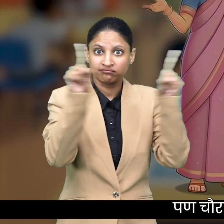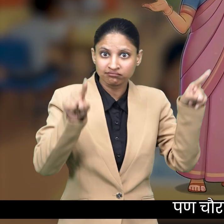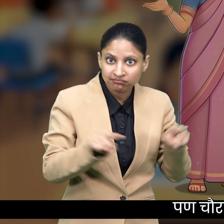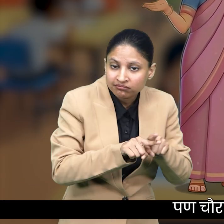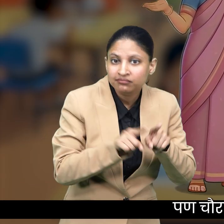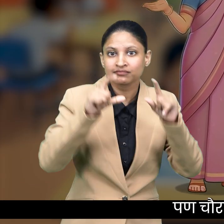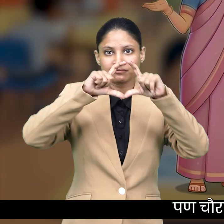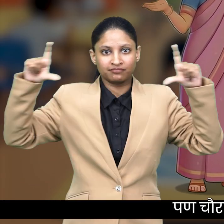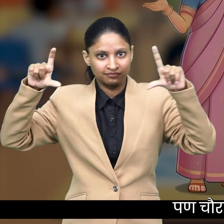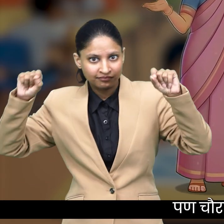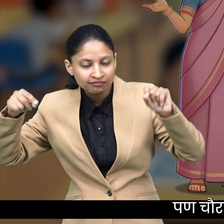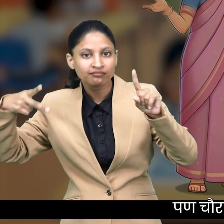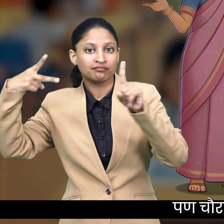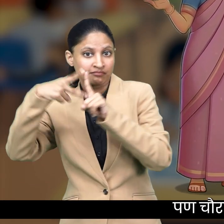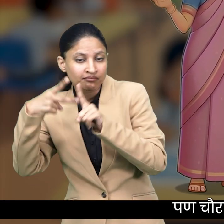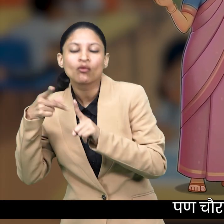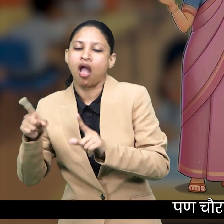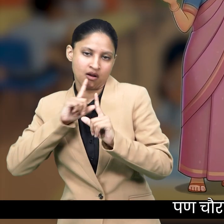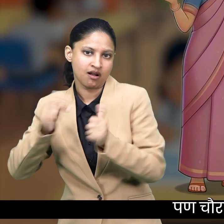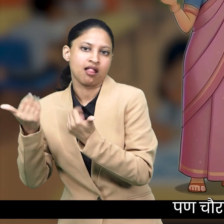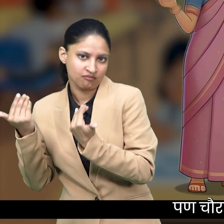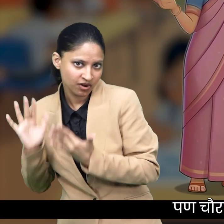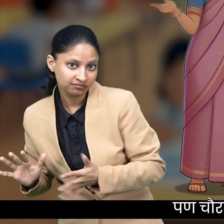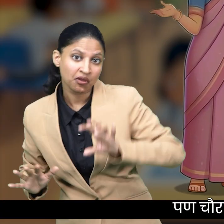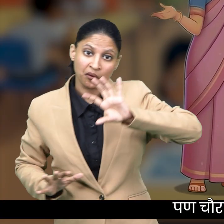पण चौरस, आयत आणि त्रिकोण करतात.